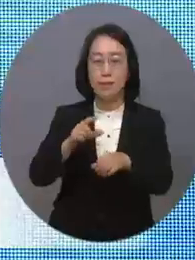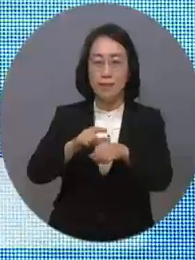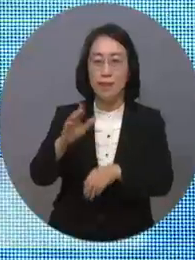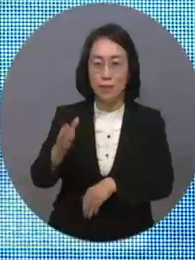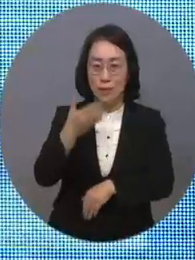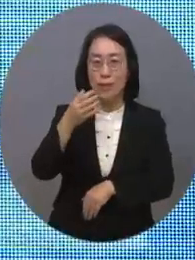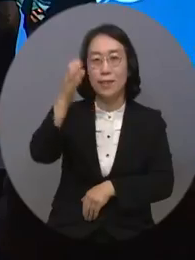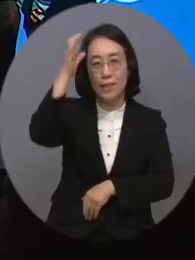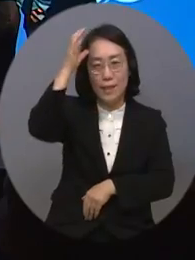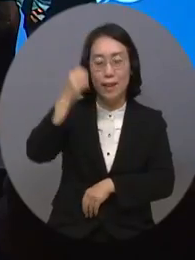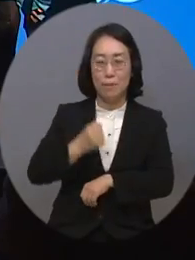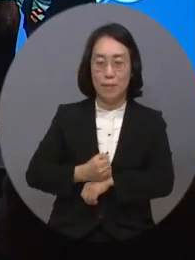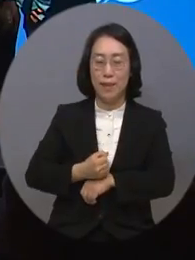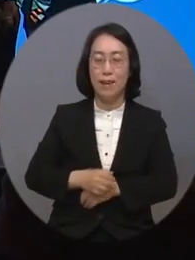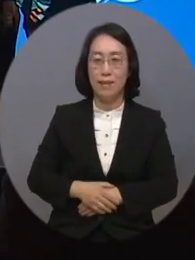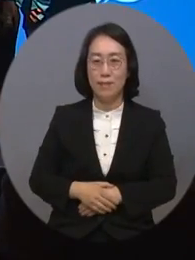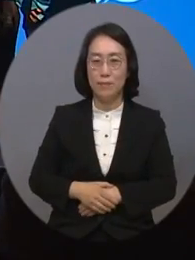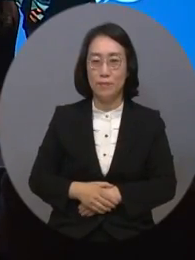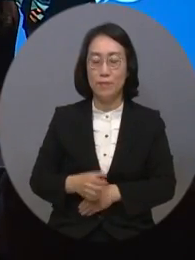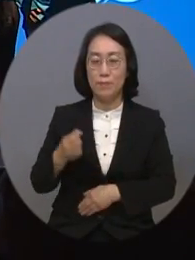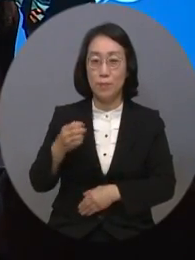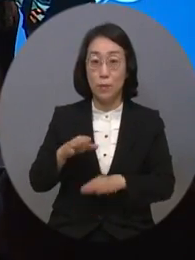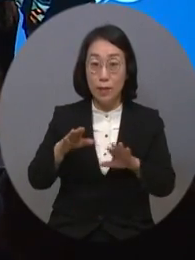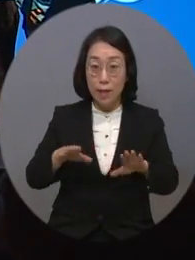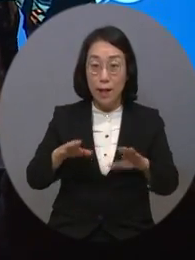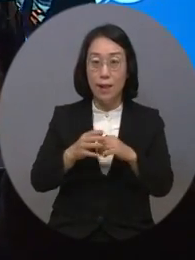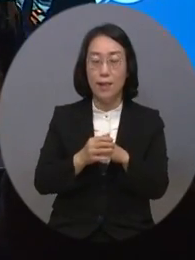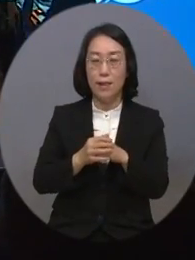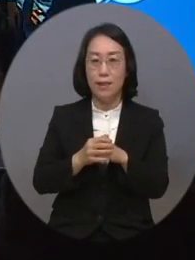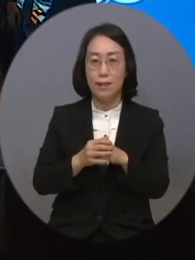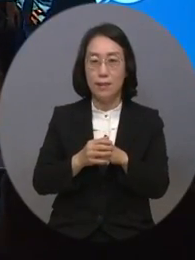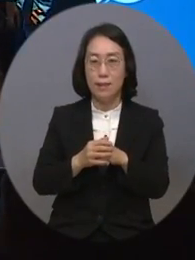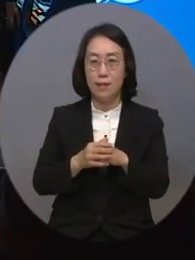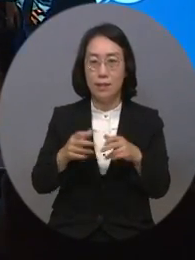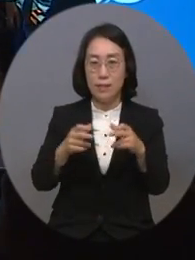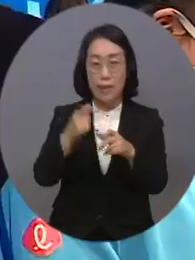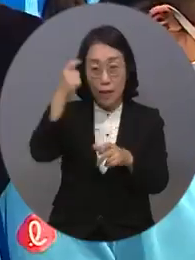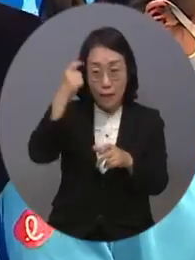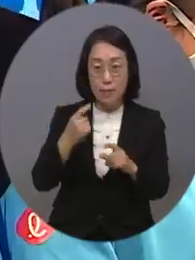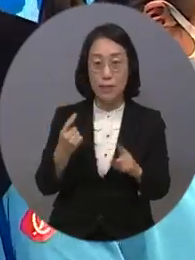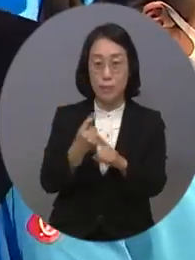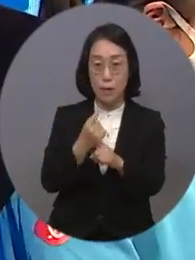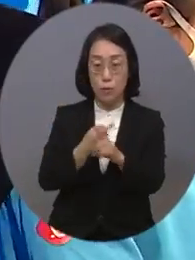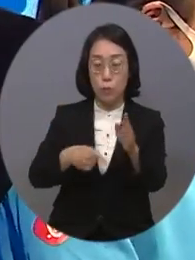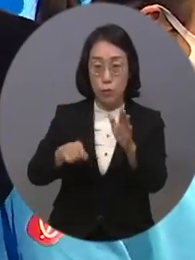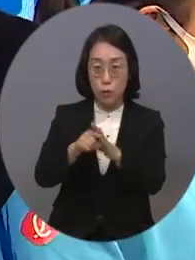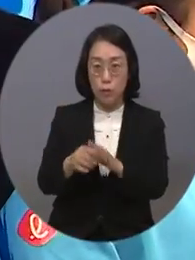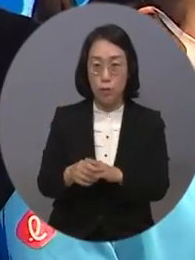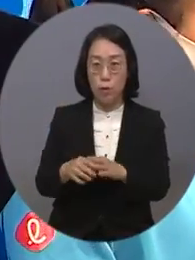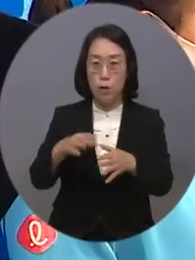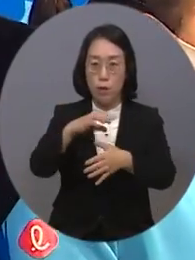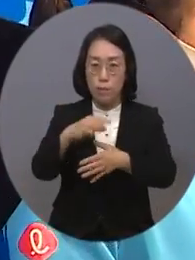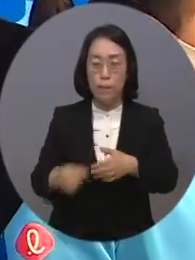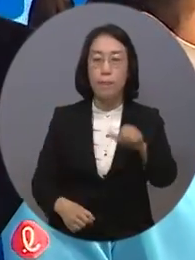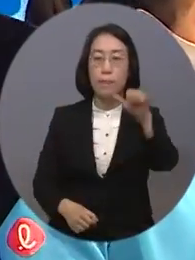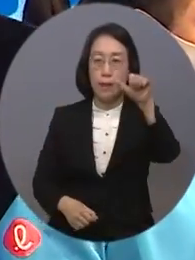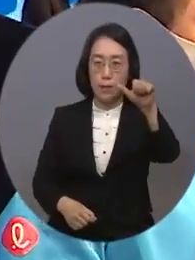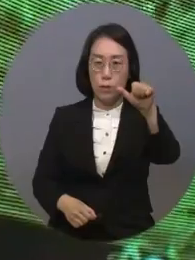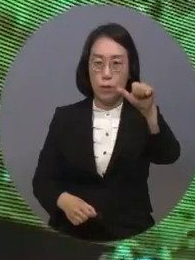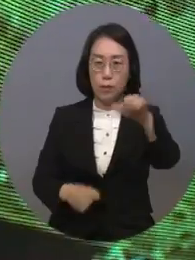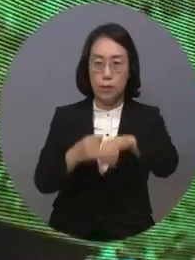기원합니다. 한편 이날 현장에서는 장애인식 개선을 향한 슈퍼블루 5가지 약속을